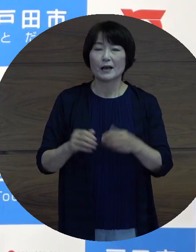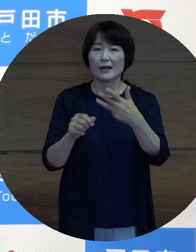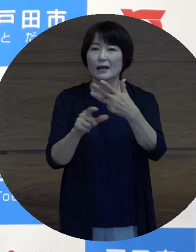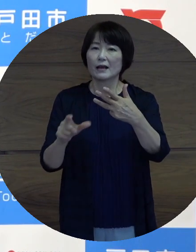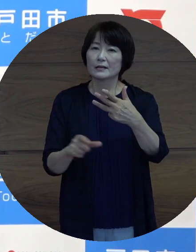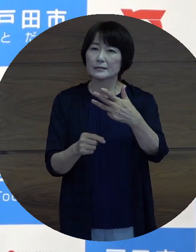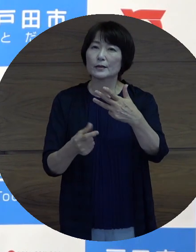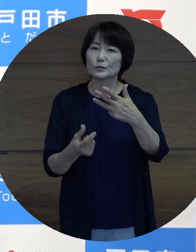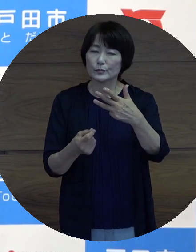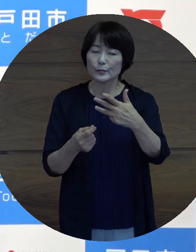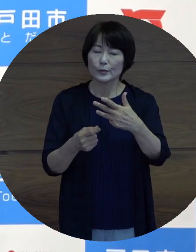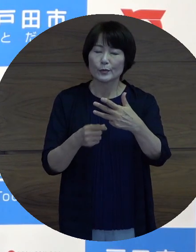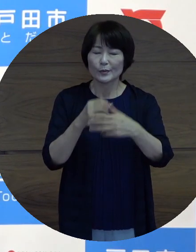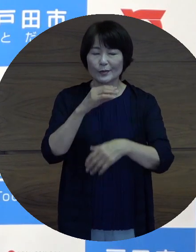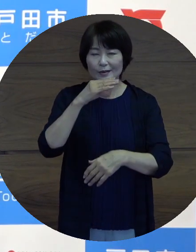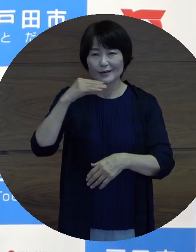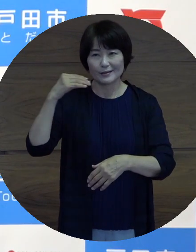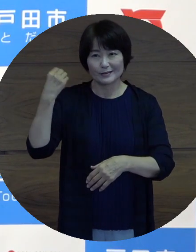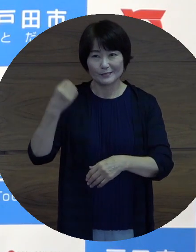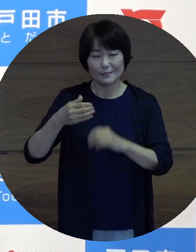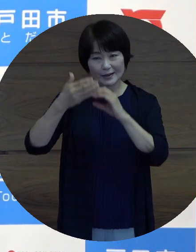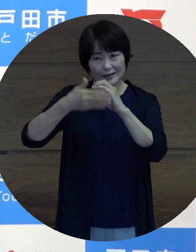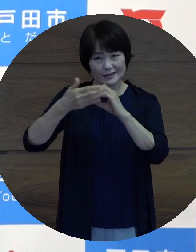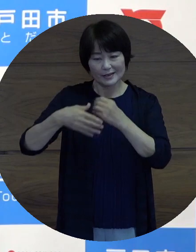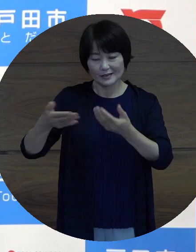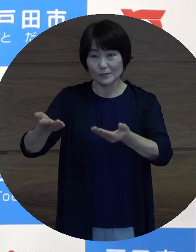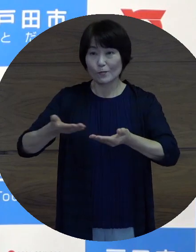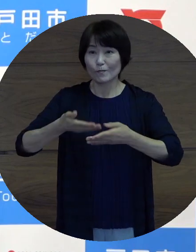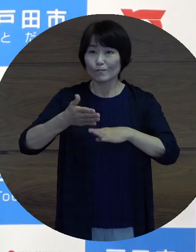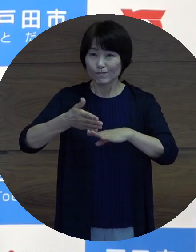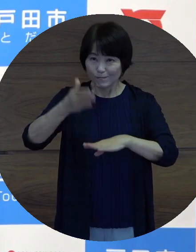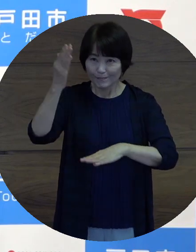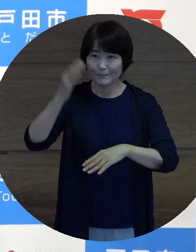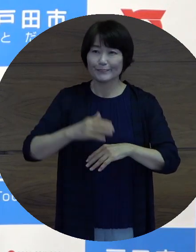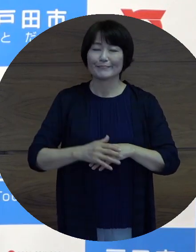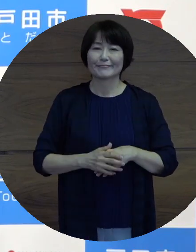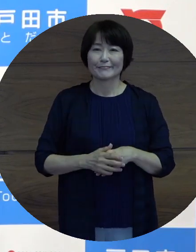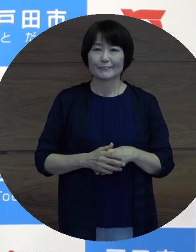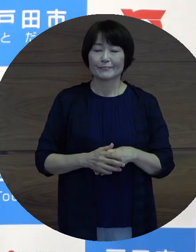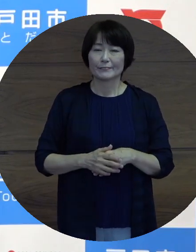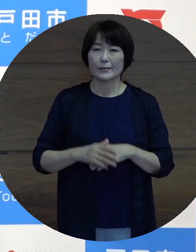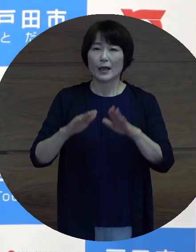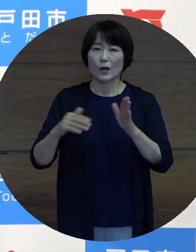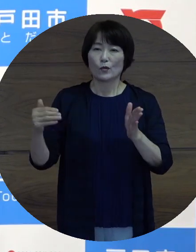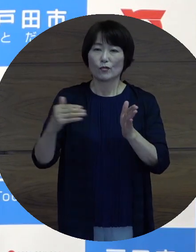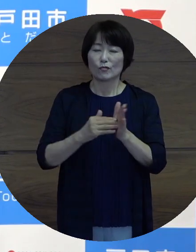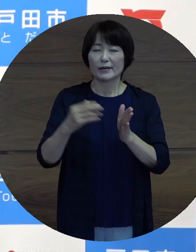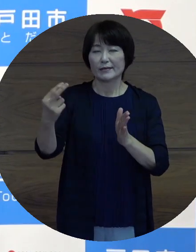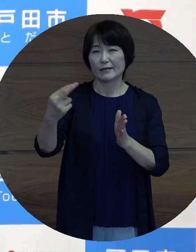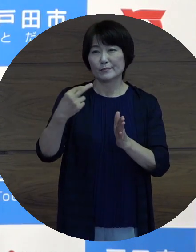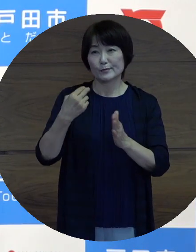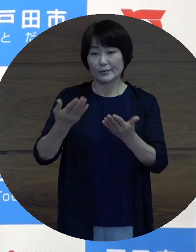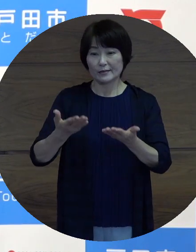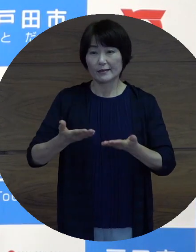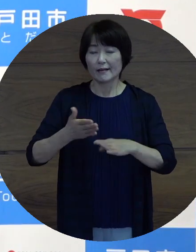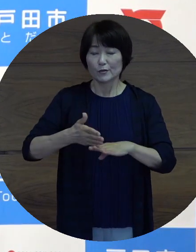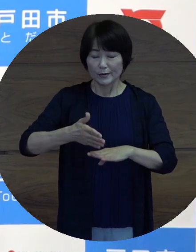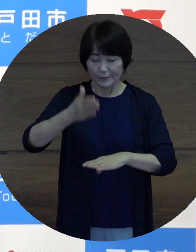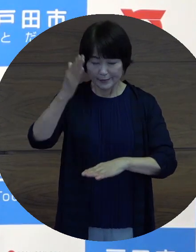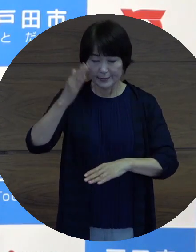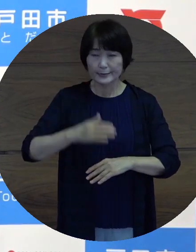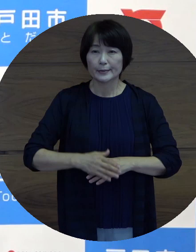本当に素敵なお写真ありがとうございました。 ここまでご視聴いただきましてありがとうござい